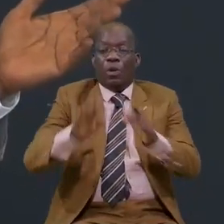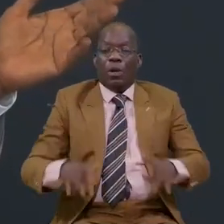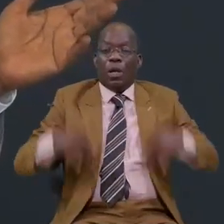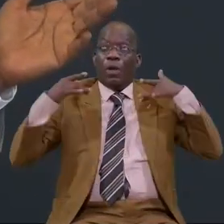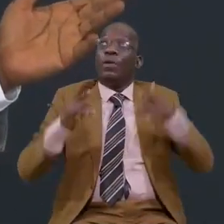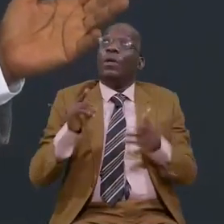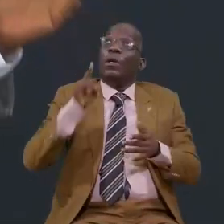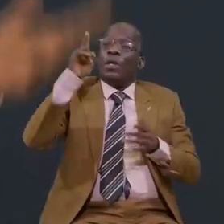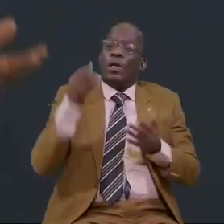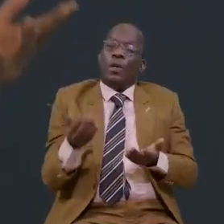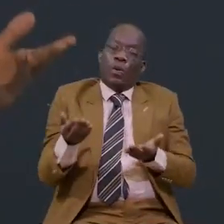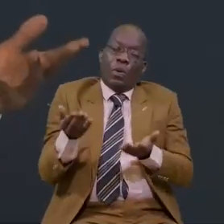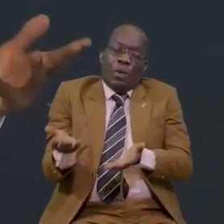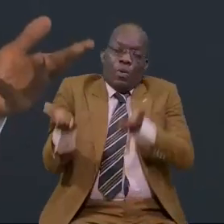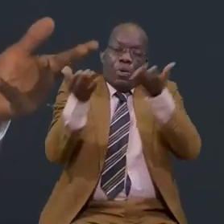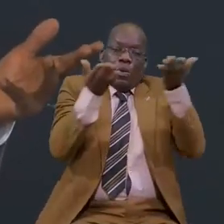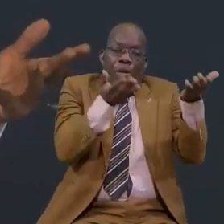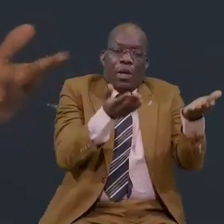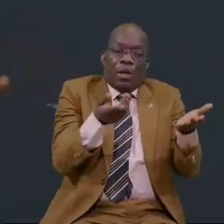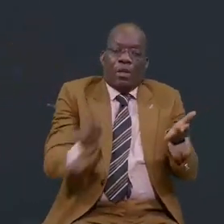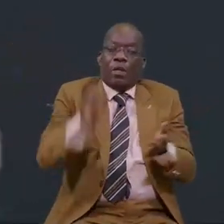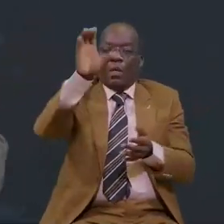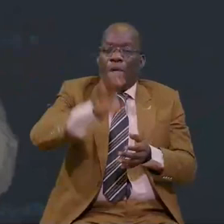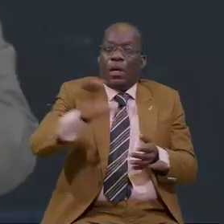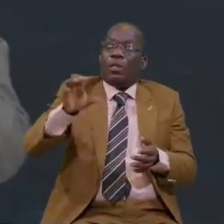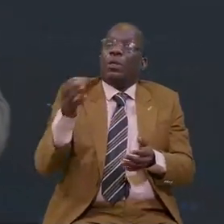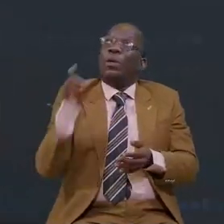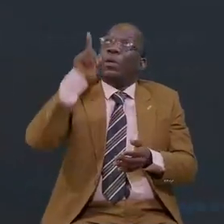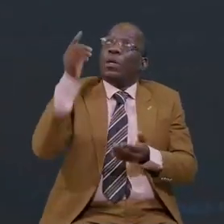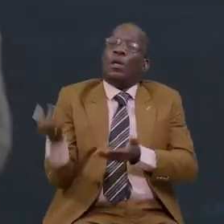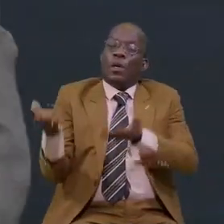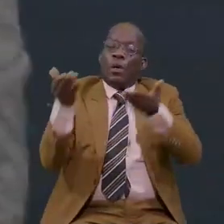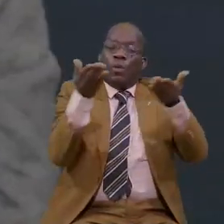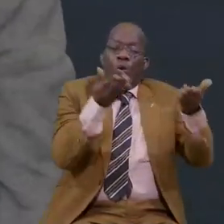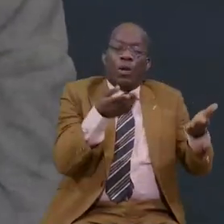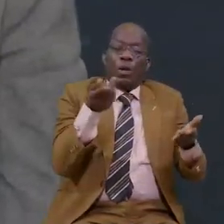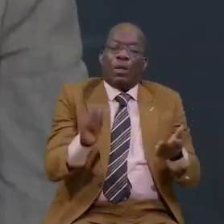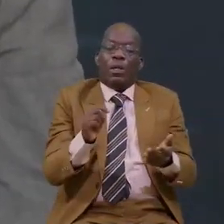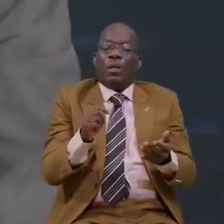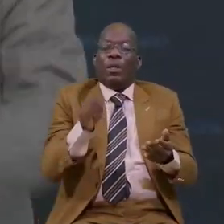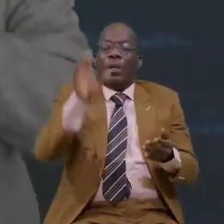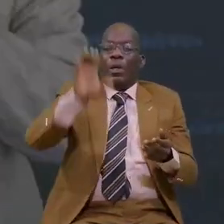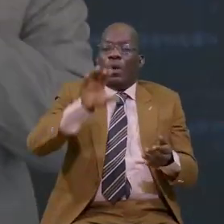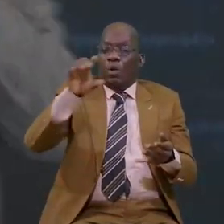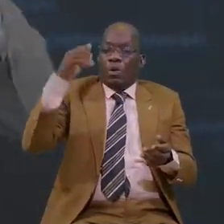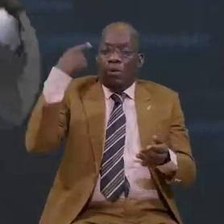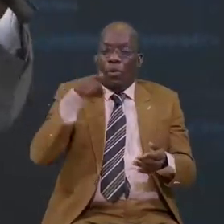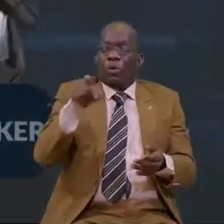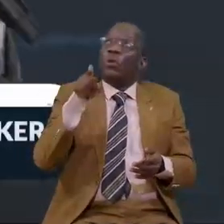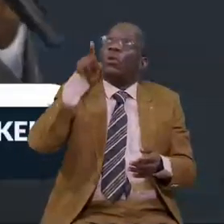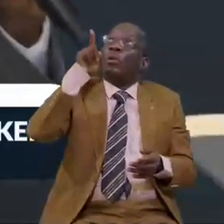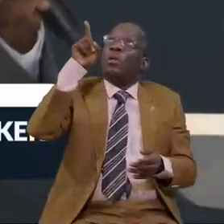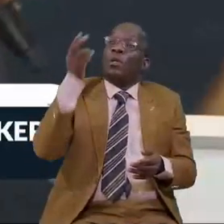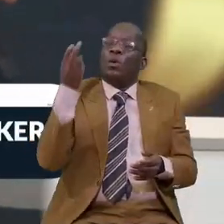Christ, qui vient dans ta vie, il a porté la croix, il a porté cette croix pour